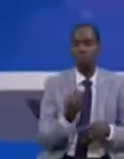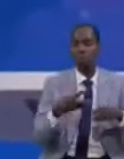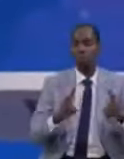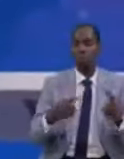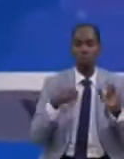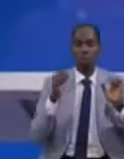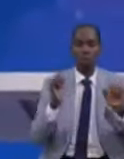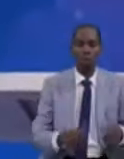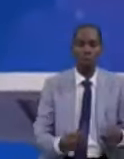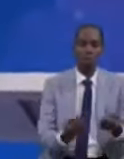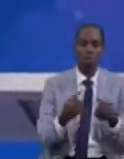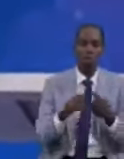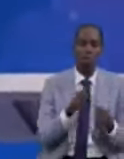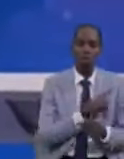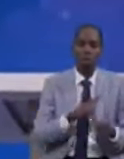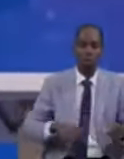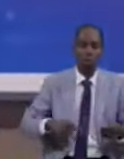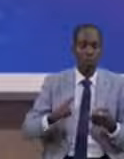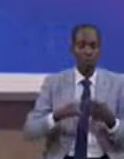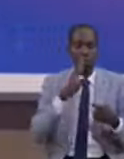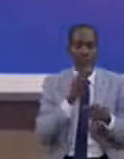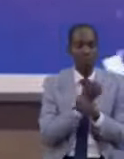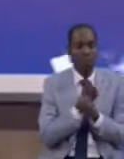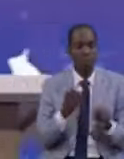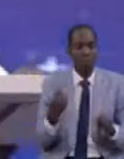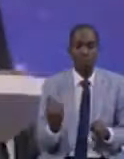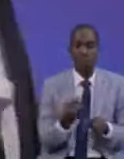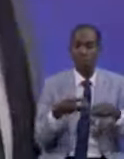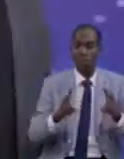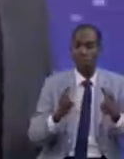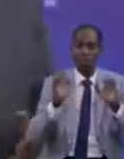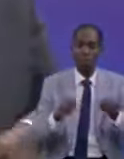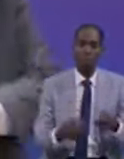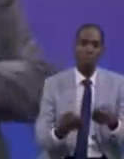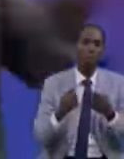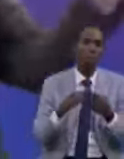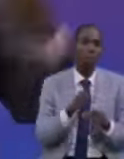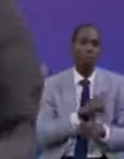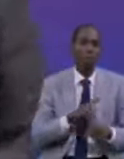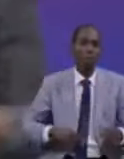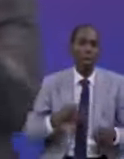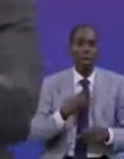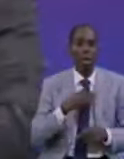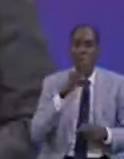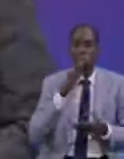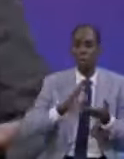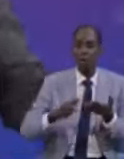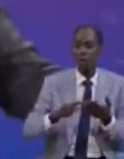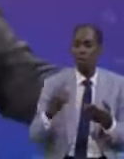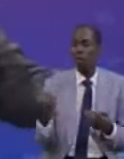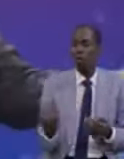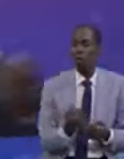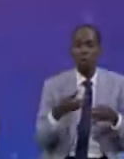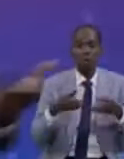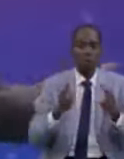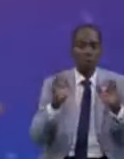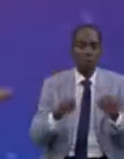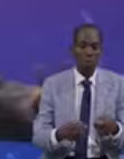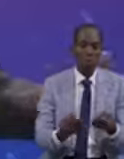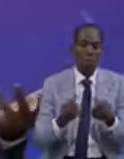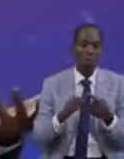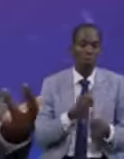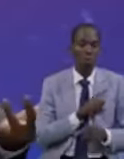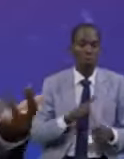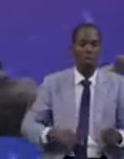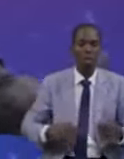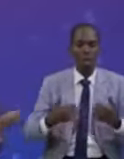de venir au SE pour être justifié le seul moyen pour nous deevenenir au Seigneur pour être pardonné le seul moyen pour lequel n Pons venir au Seigneur pour avoir la bonté